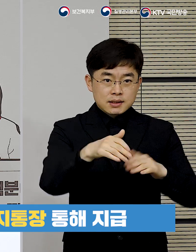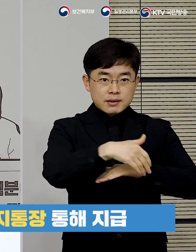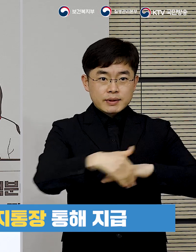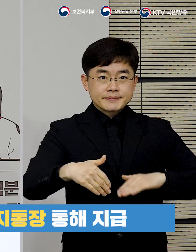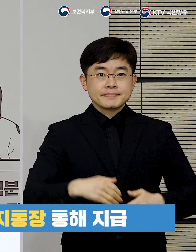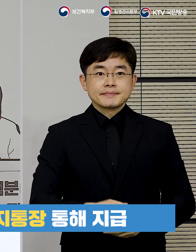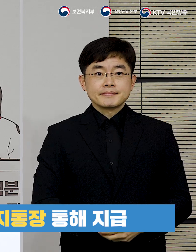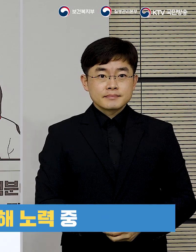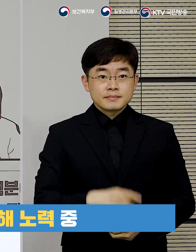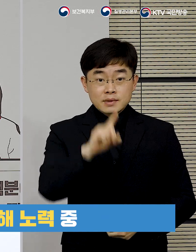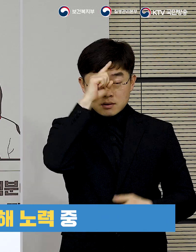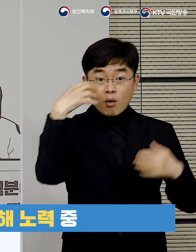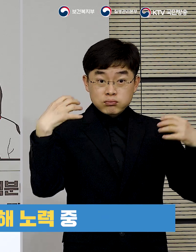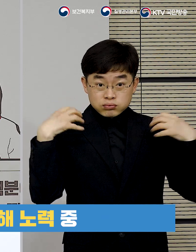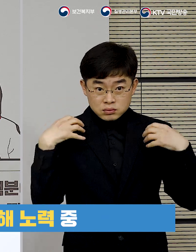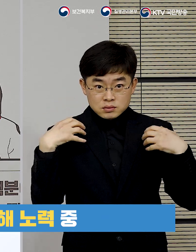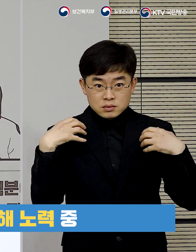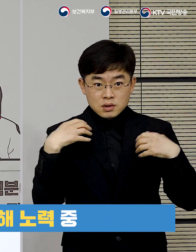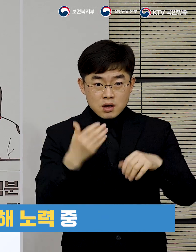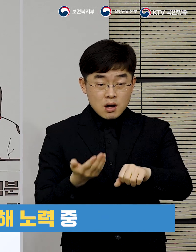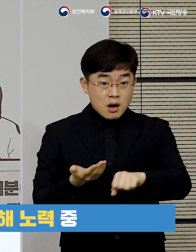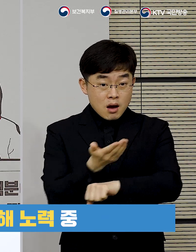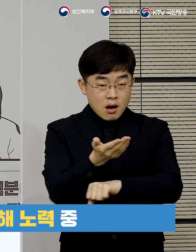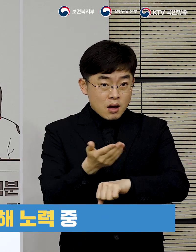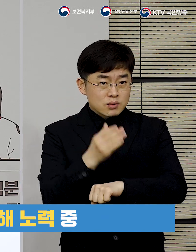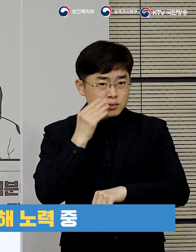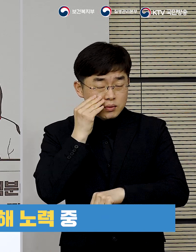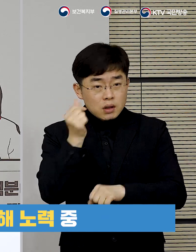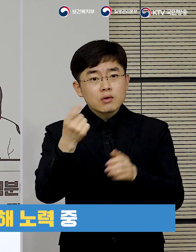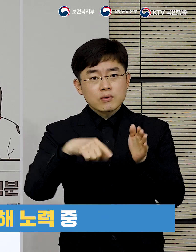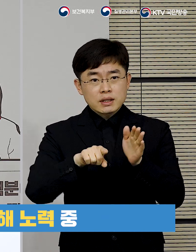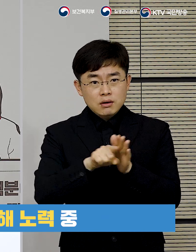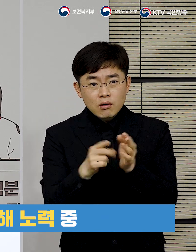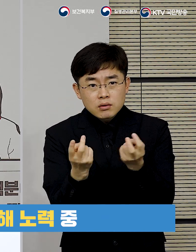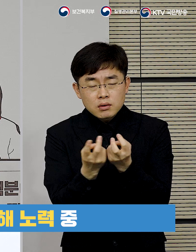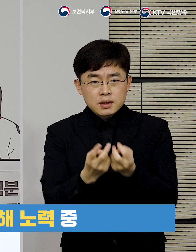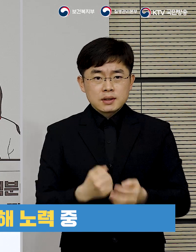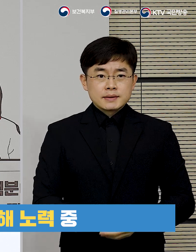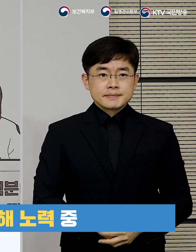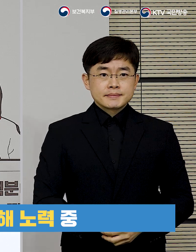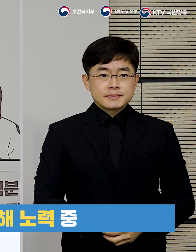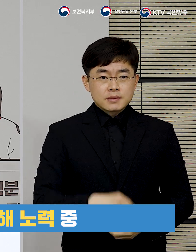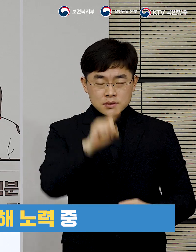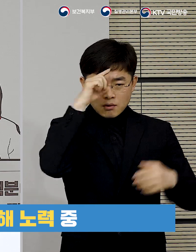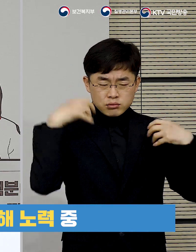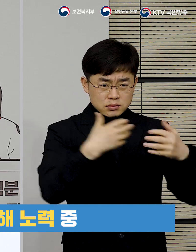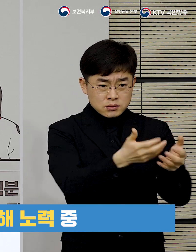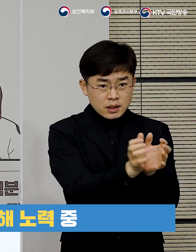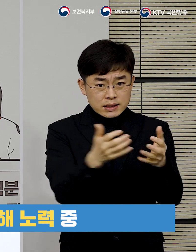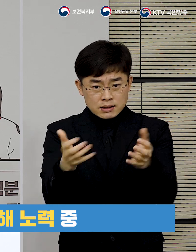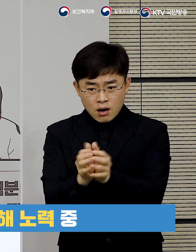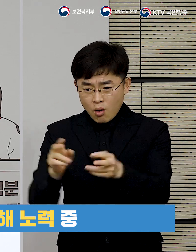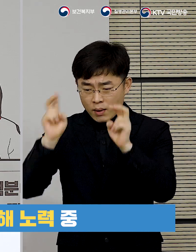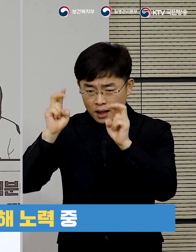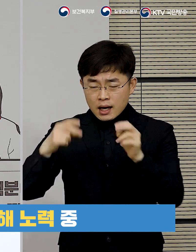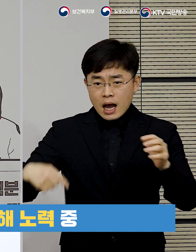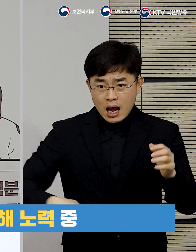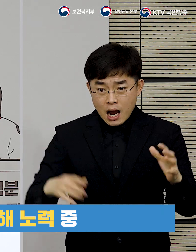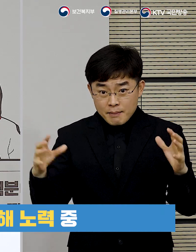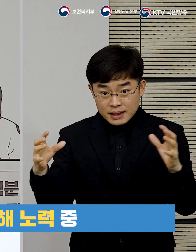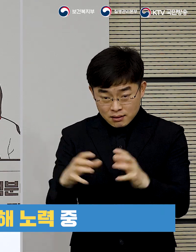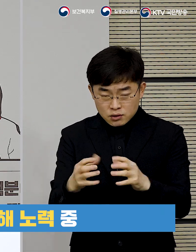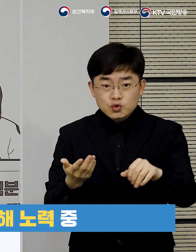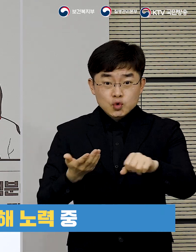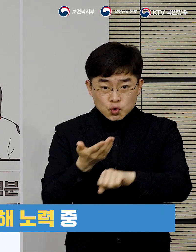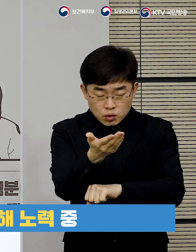지급하기로 결정하였습니다. 정부는 와이어링 하네스 수급 애로 상황 해소에 이어서 유관기관, 민간